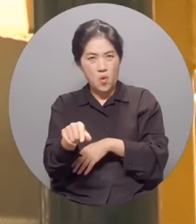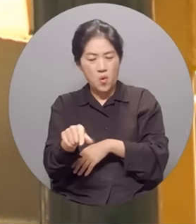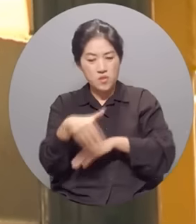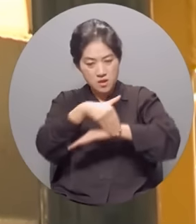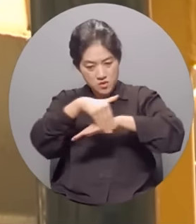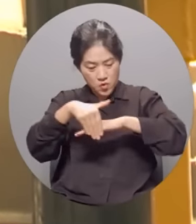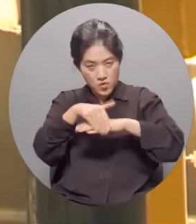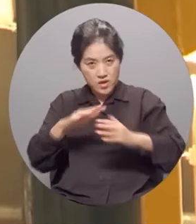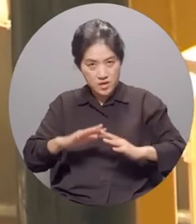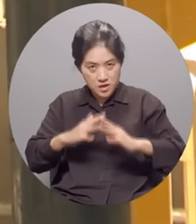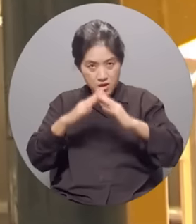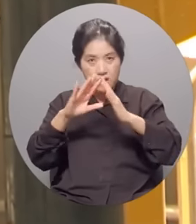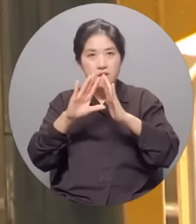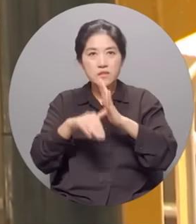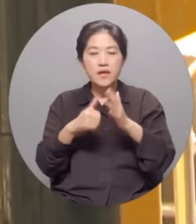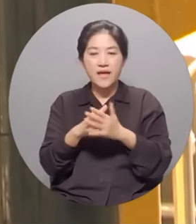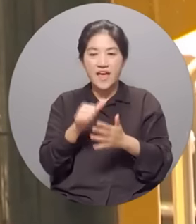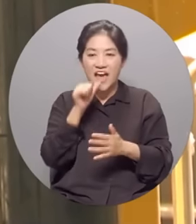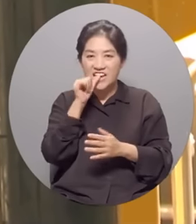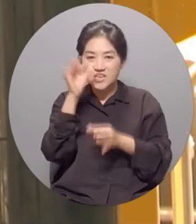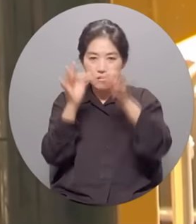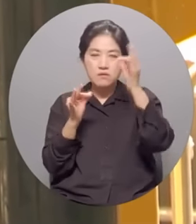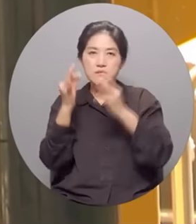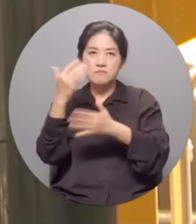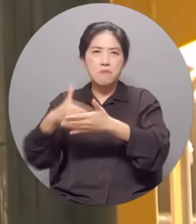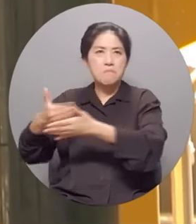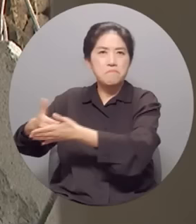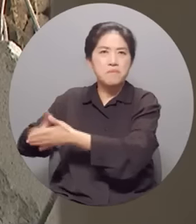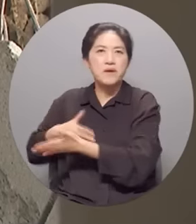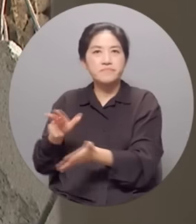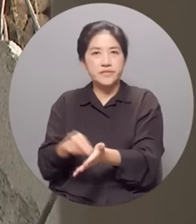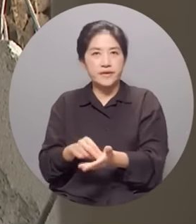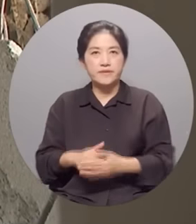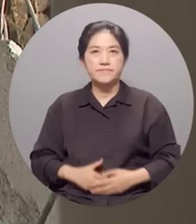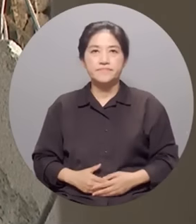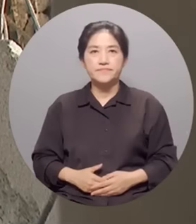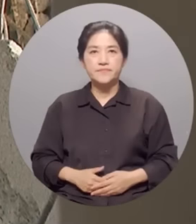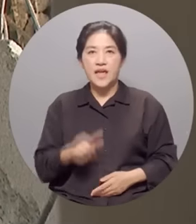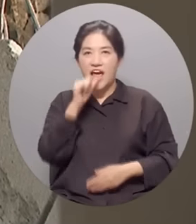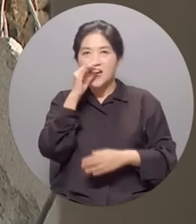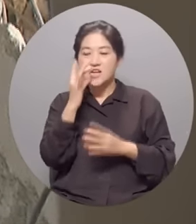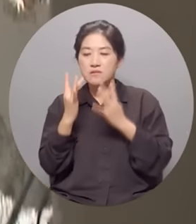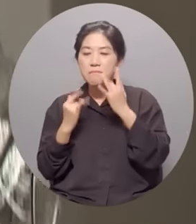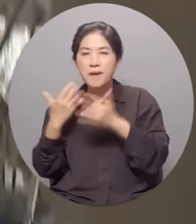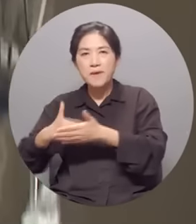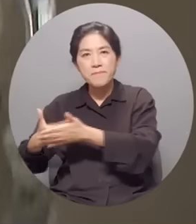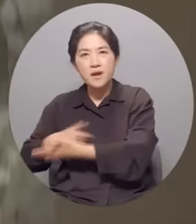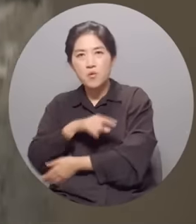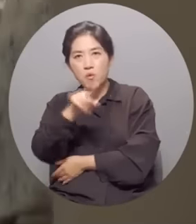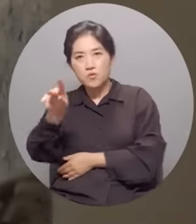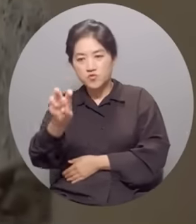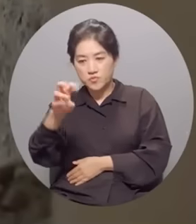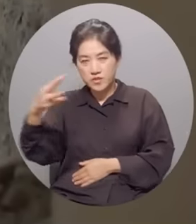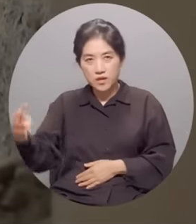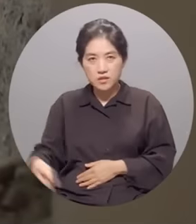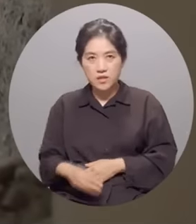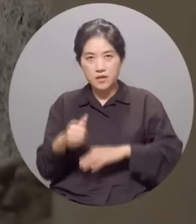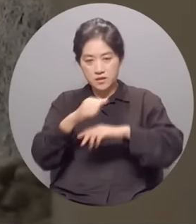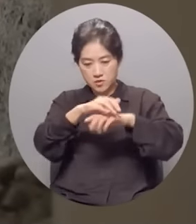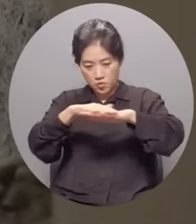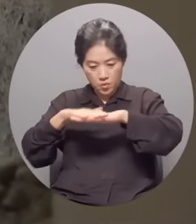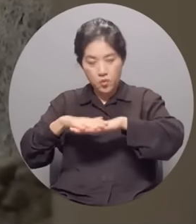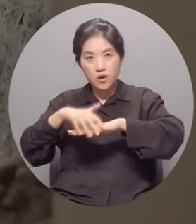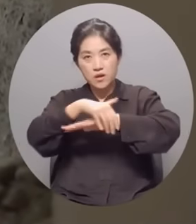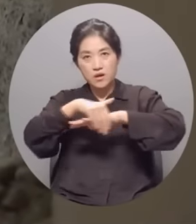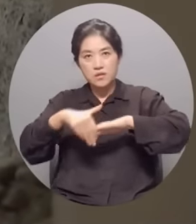또는 시공 단계에서 철근을 뺀 것으로 드러났습니다. 철근을 누락한 23곳 가운데 구조 도면 작성을